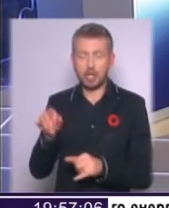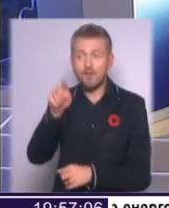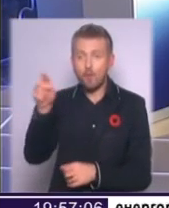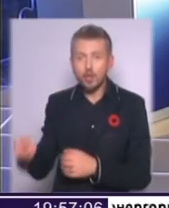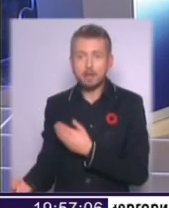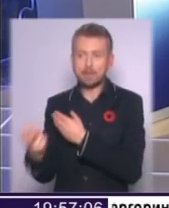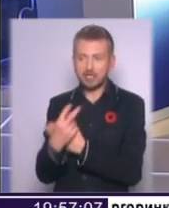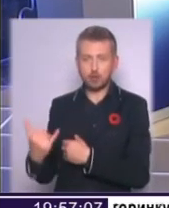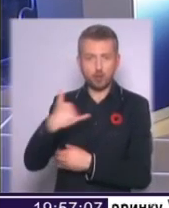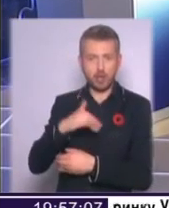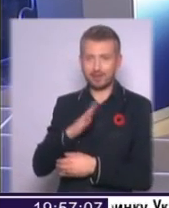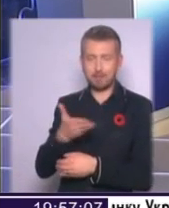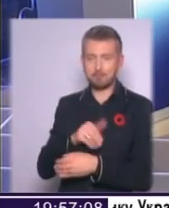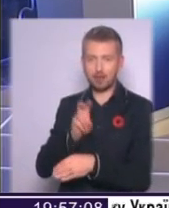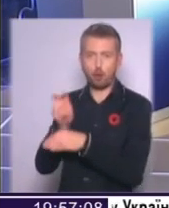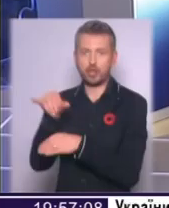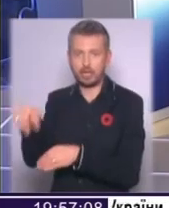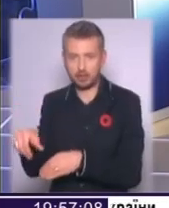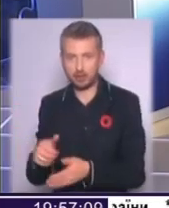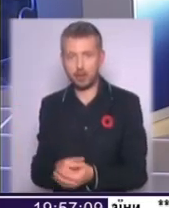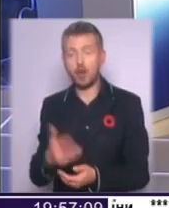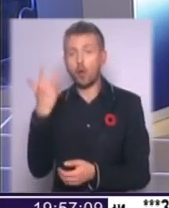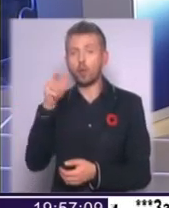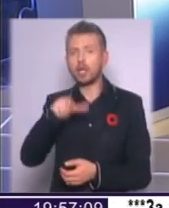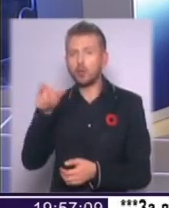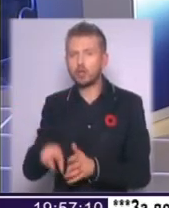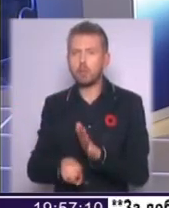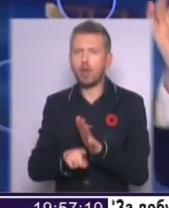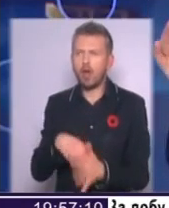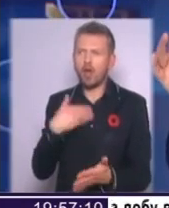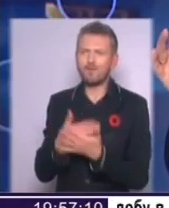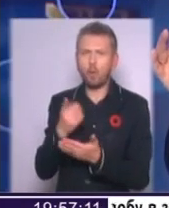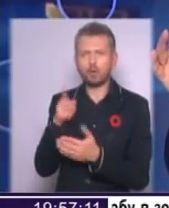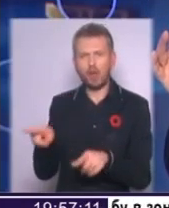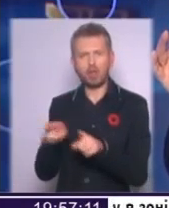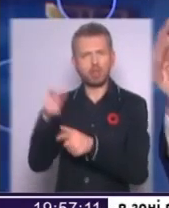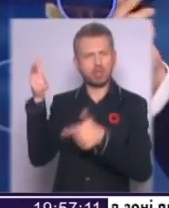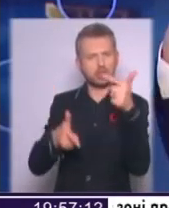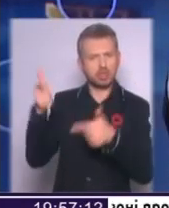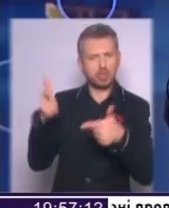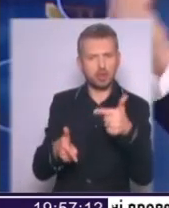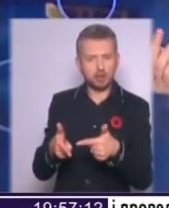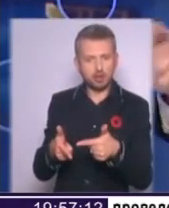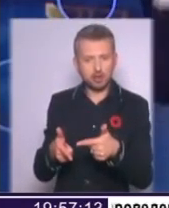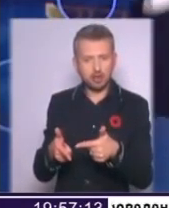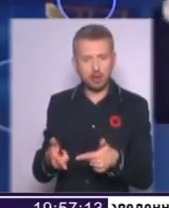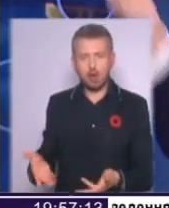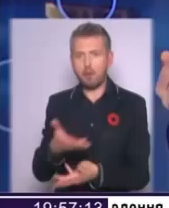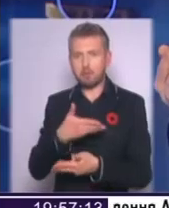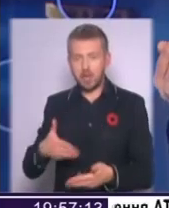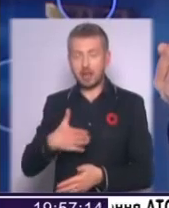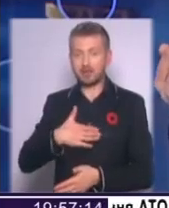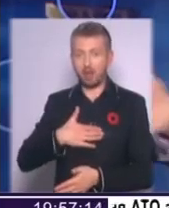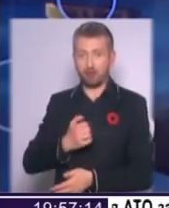прийшли до нас, не ми до них. І от нам, і коли от люди людьми, починають, які... а от вони такі раз такі є, да? Ми, наша армія, такі раз такі